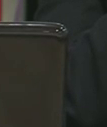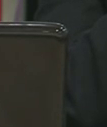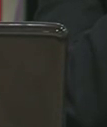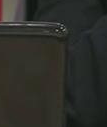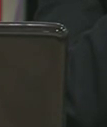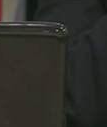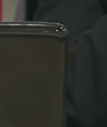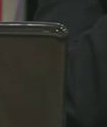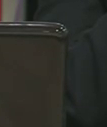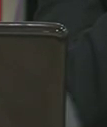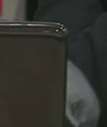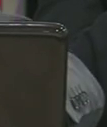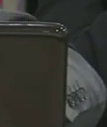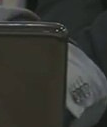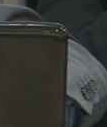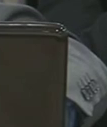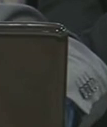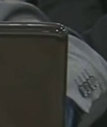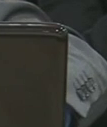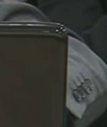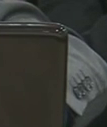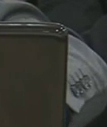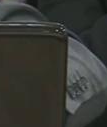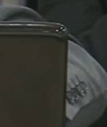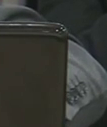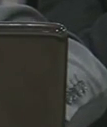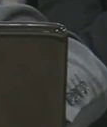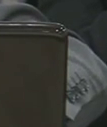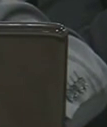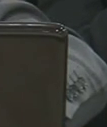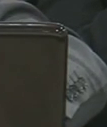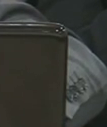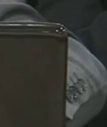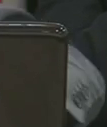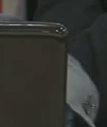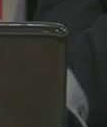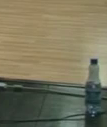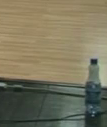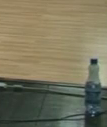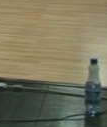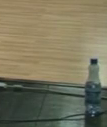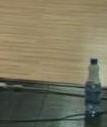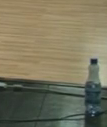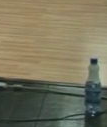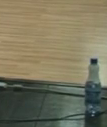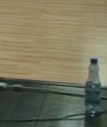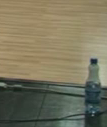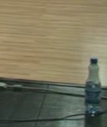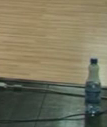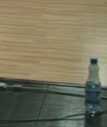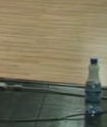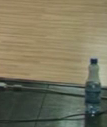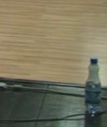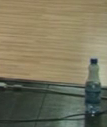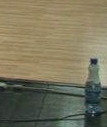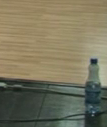upór komisji heraldycznej, no to się podporządkuje woli większości. Natomiast bym prosił pana przewodniczącego o wyjaśnienie, bo na komisji statutowej mówiliśmy, że